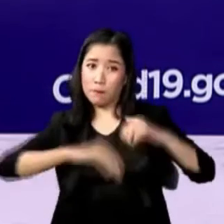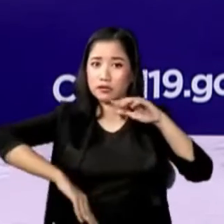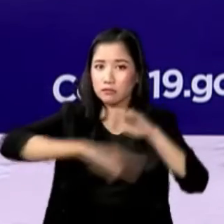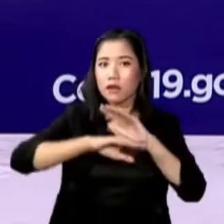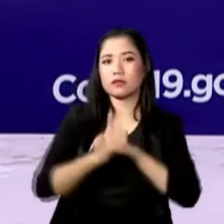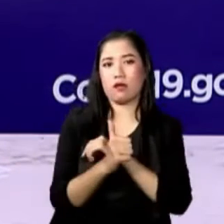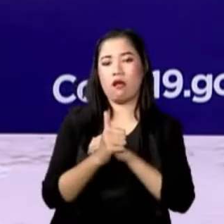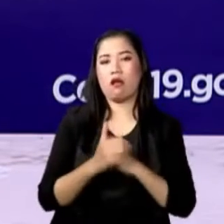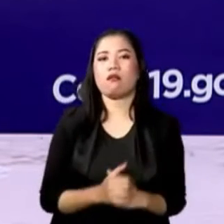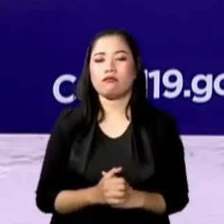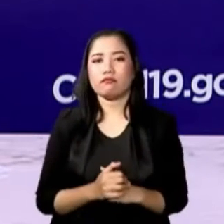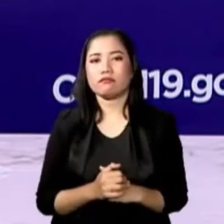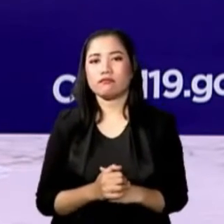maksimal.